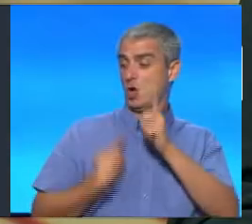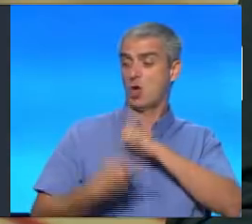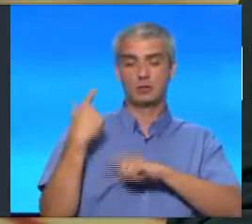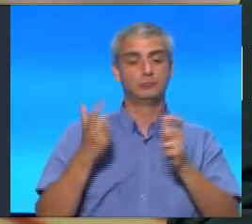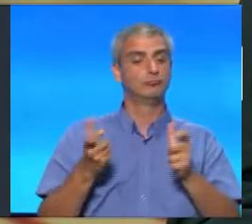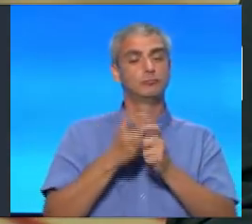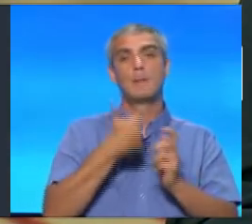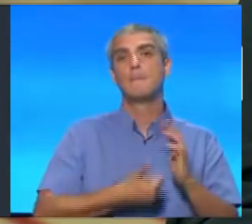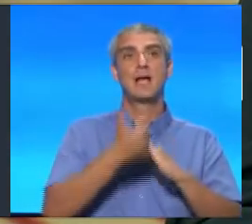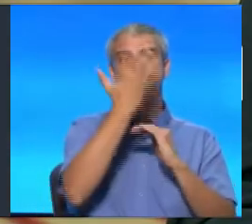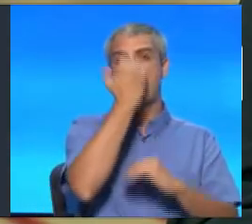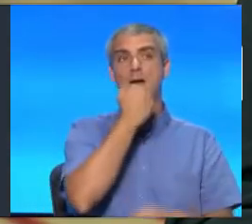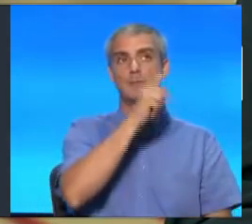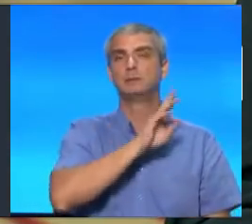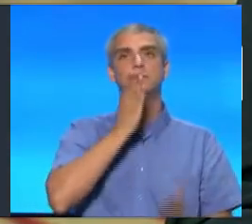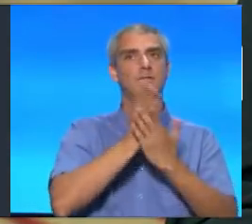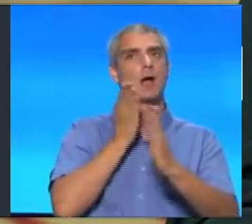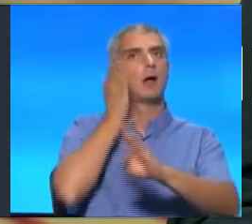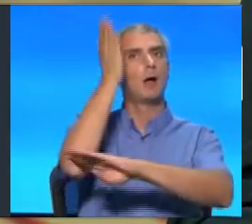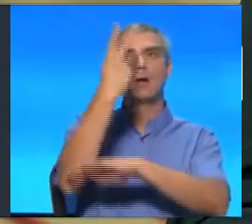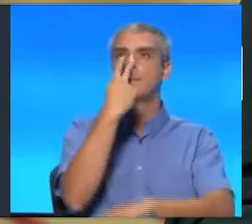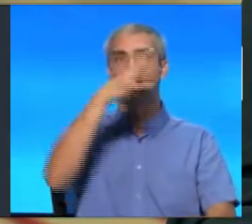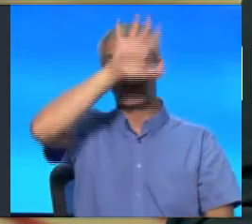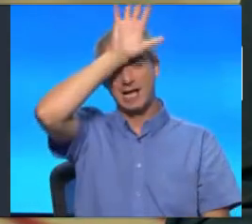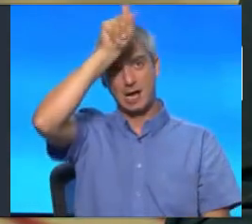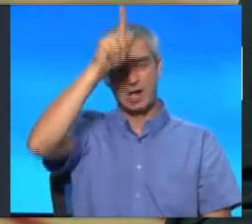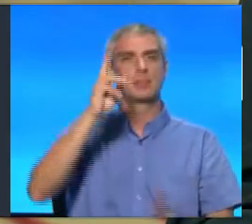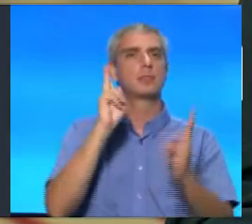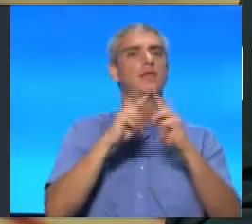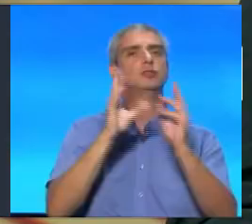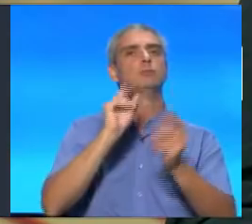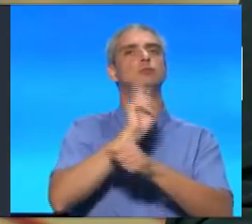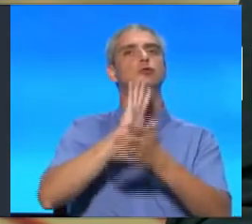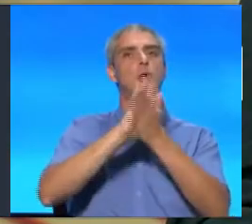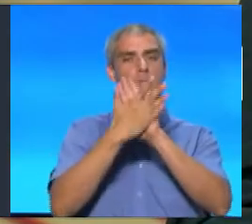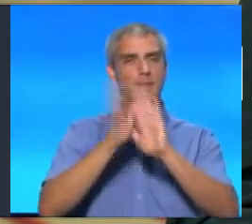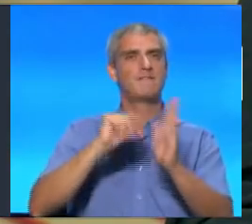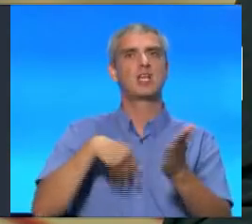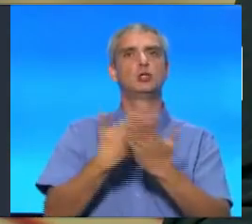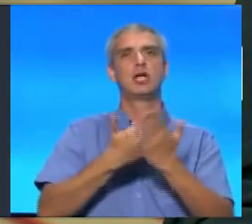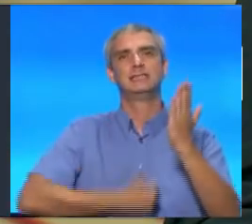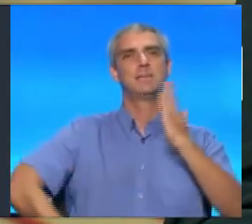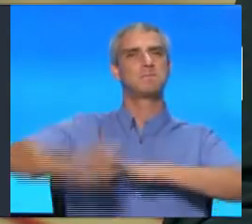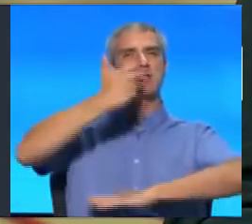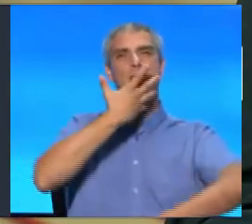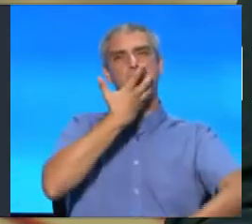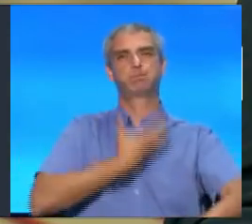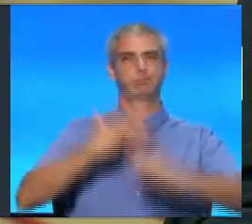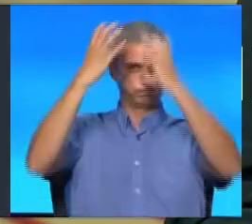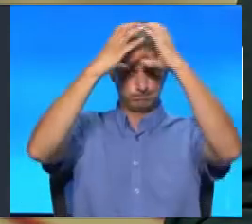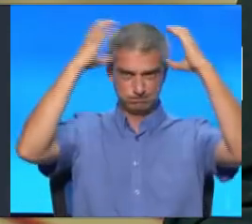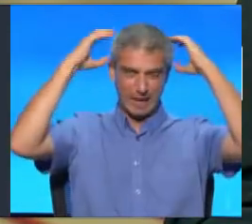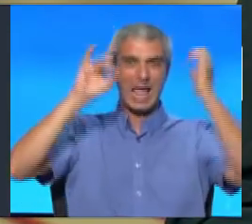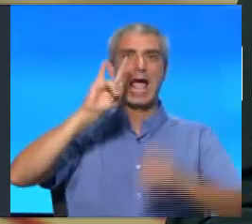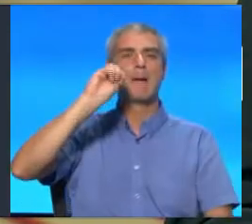בחירה בחמאס ביקרה בטהרן, נפגשה גם עם משמרות המהפכה, גם עם אחד מיועציו של המנהיג העליון חמינאי, והם דנים